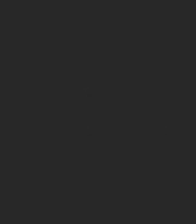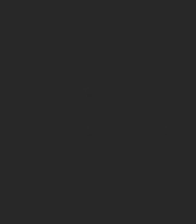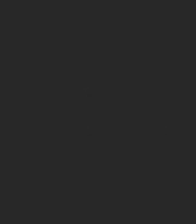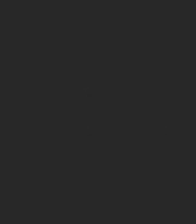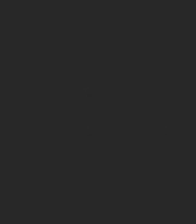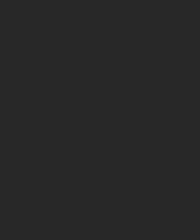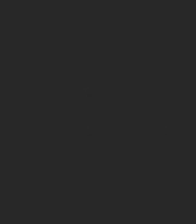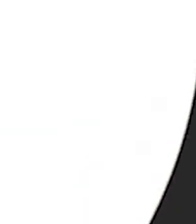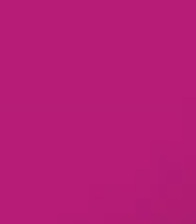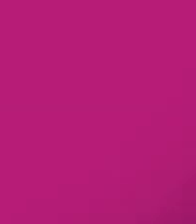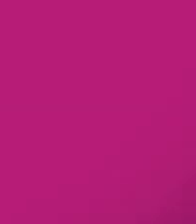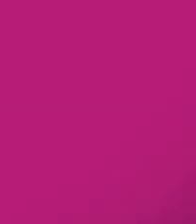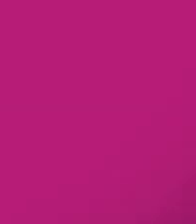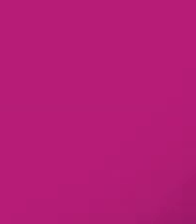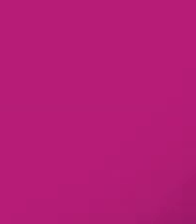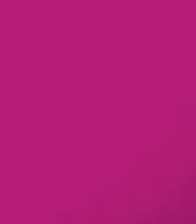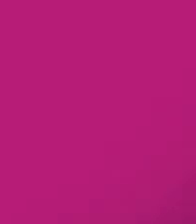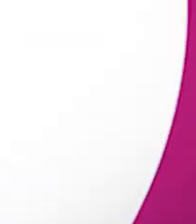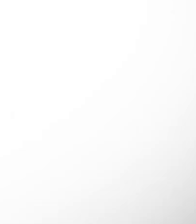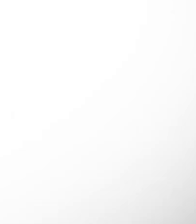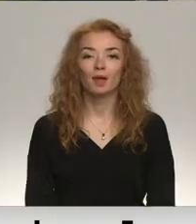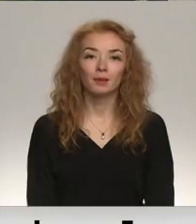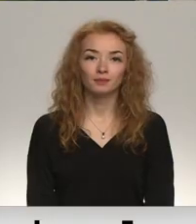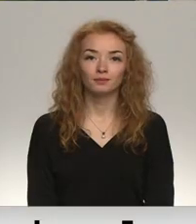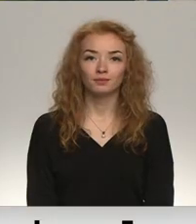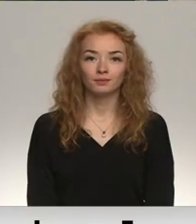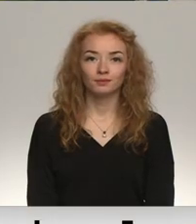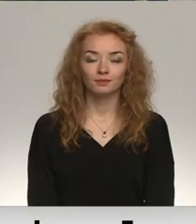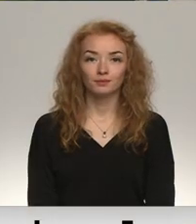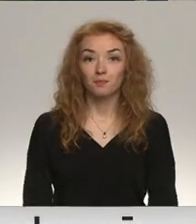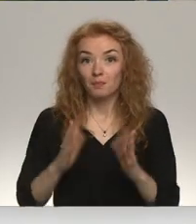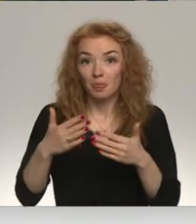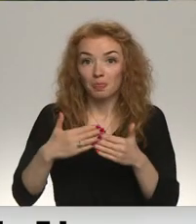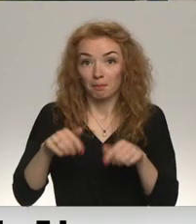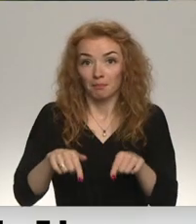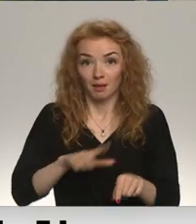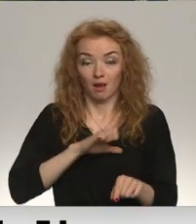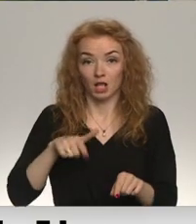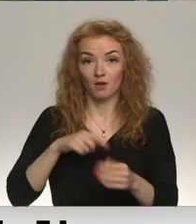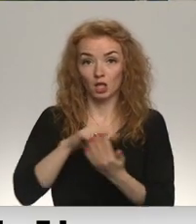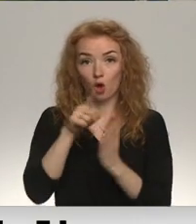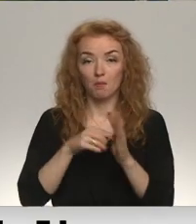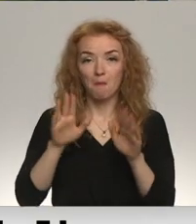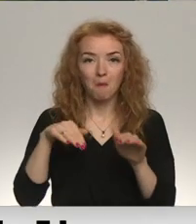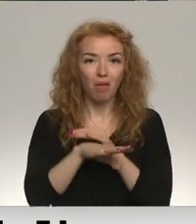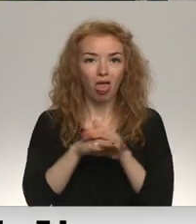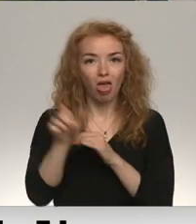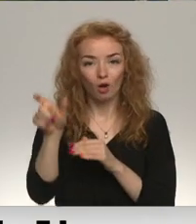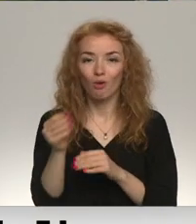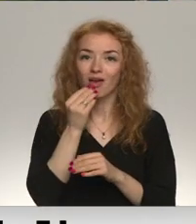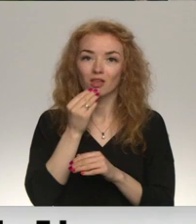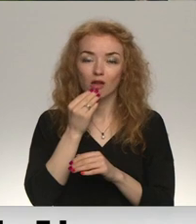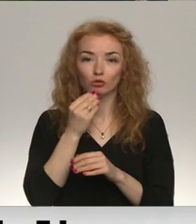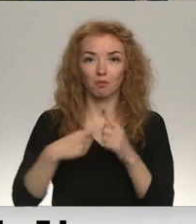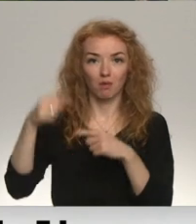Re, viss ēters ir te! Bet tepat Latvijā jautājums par bēgļu ēdināšanu, par kuru